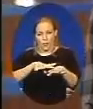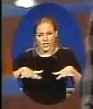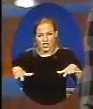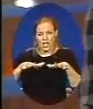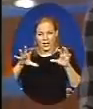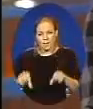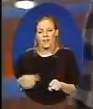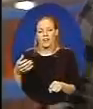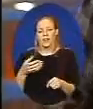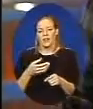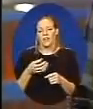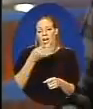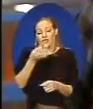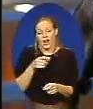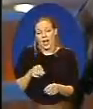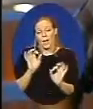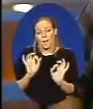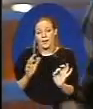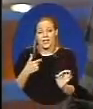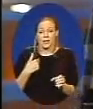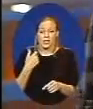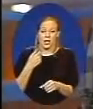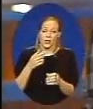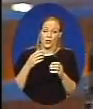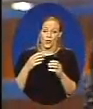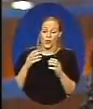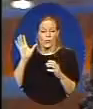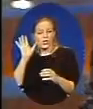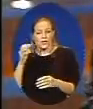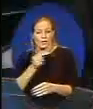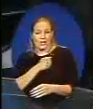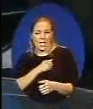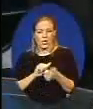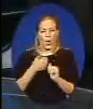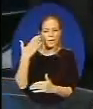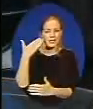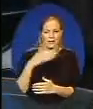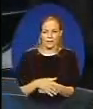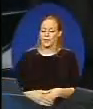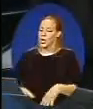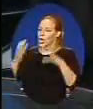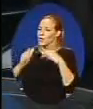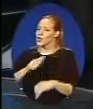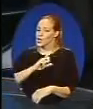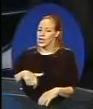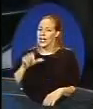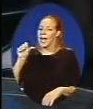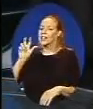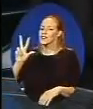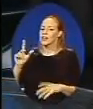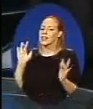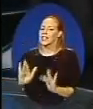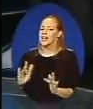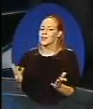וכולי וכולי, והשאלה היא באמת האם אנחנו הולכים על פי דת או על פי מדינה. אז כבוד ראש העיר אריה צ'רנר, מה ההתנגדות